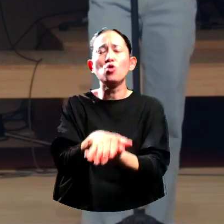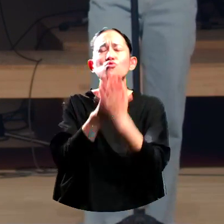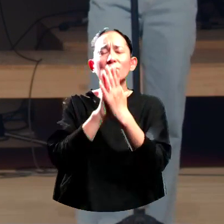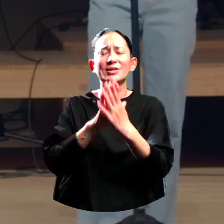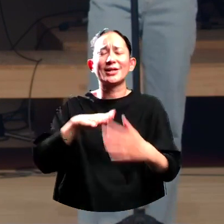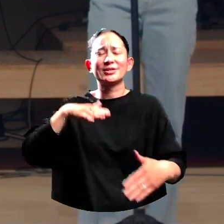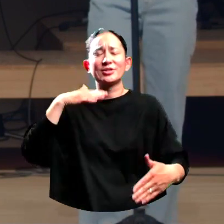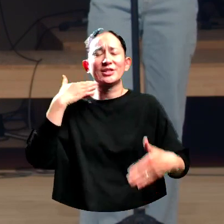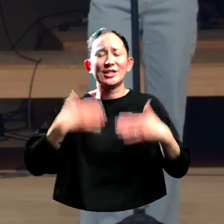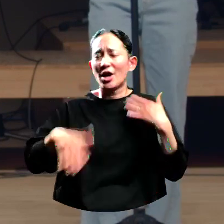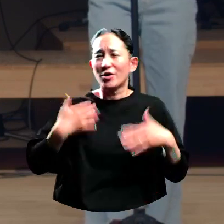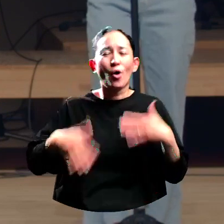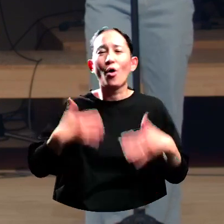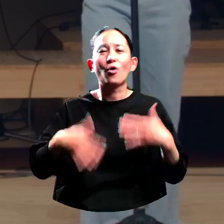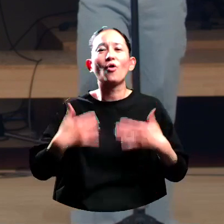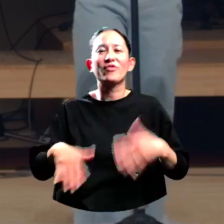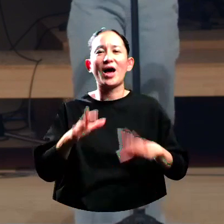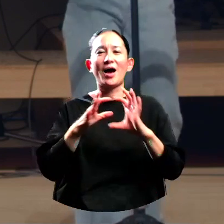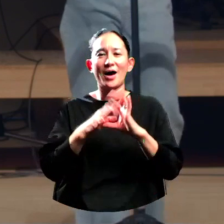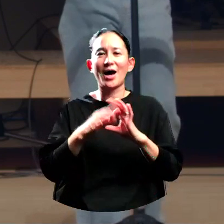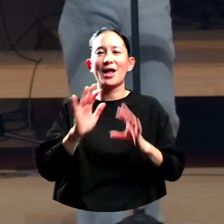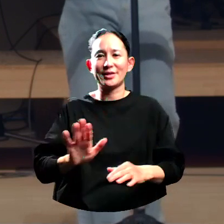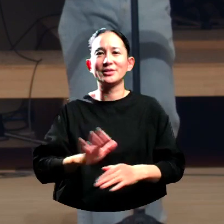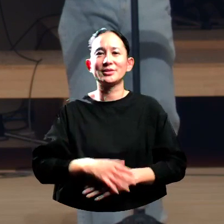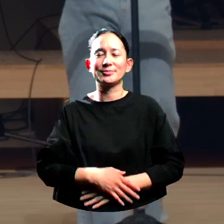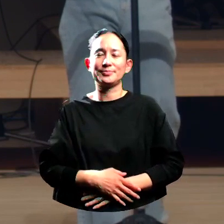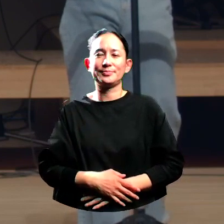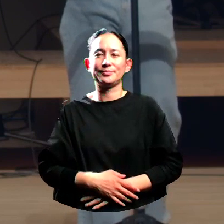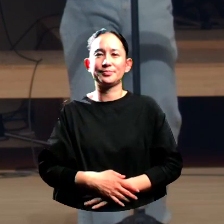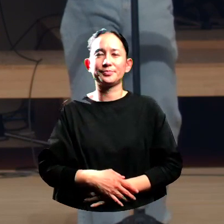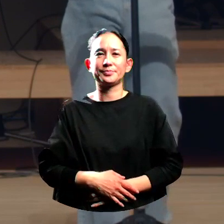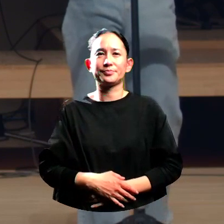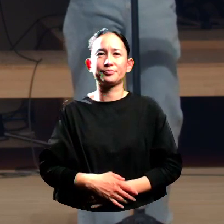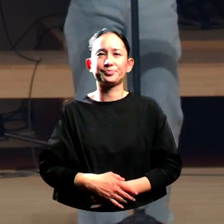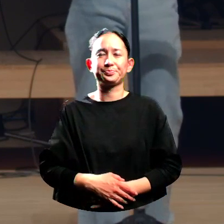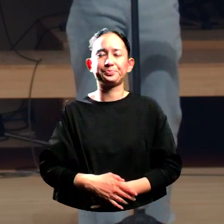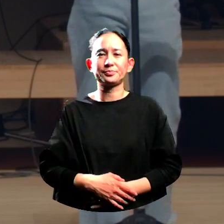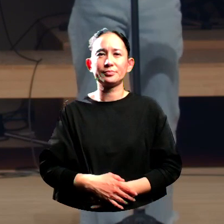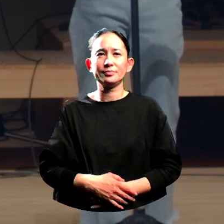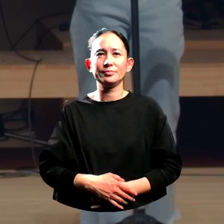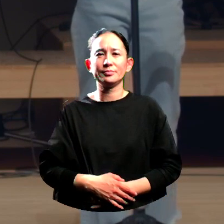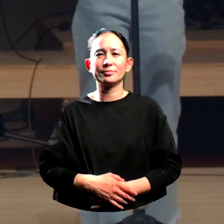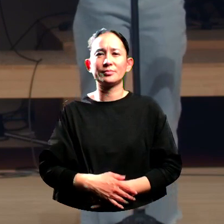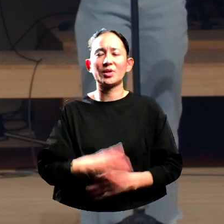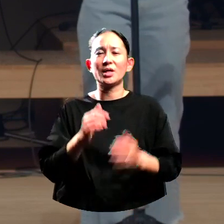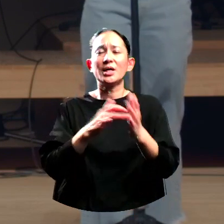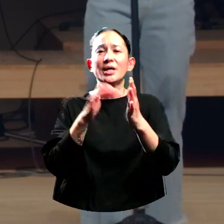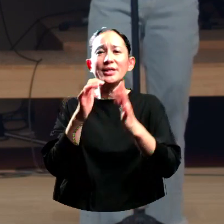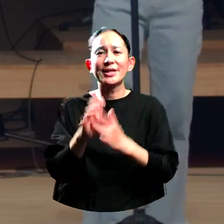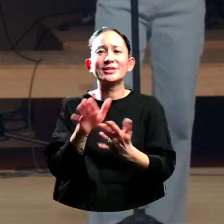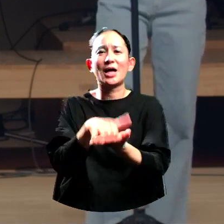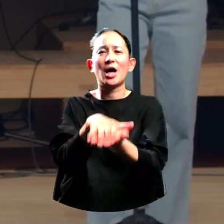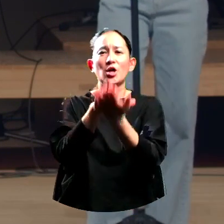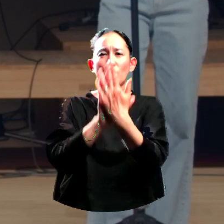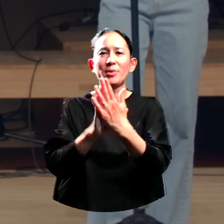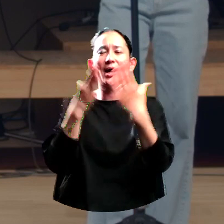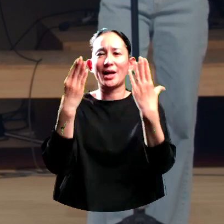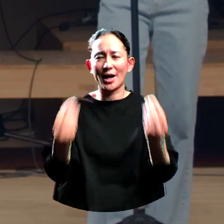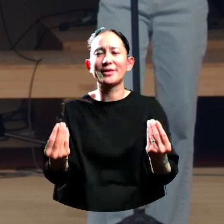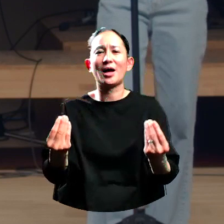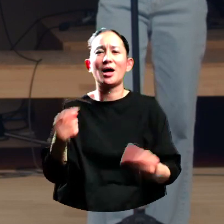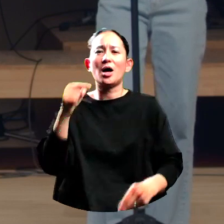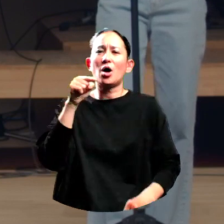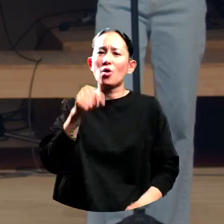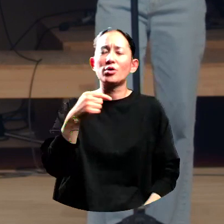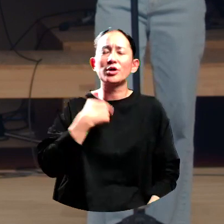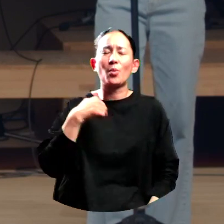because Handel himself was touched and changed by the resurrection of Jesus. イエス様はよみがえられた。ここに私た